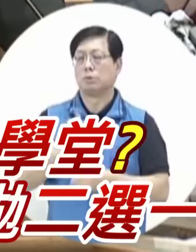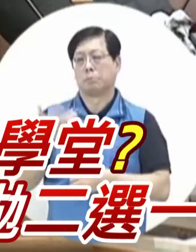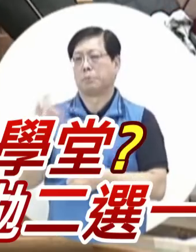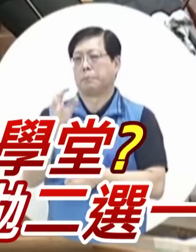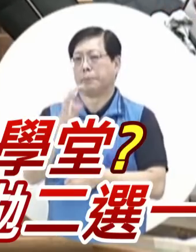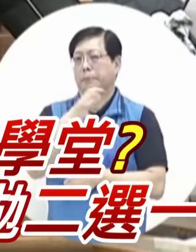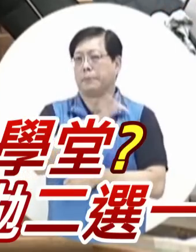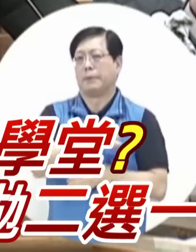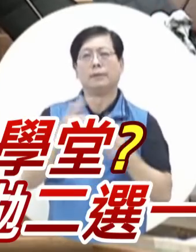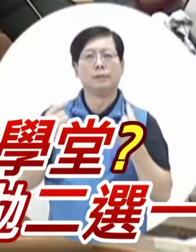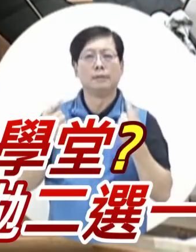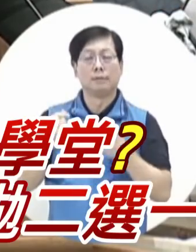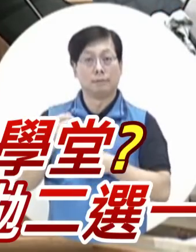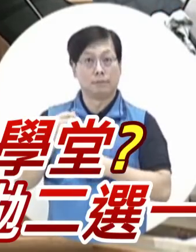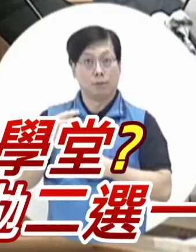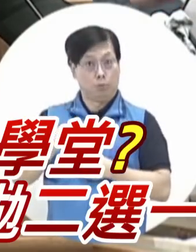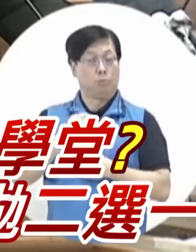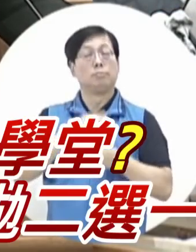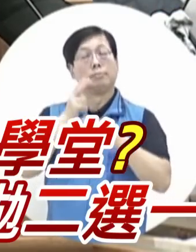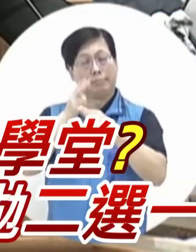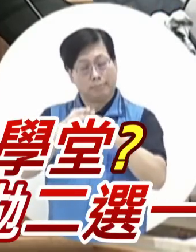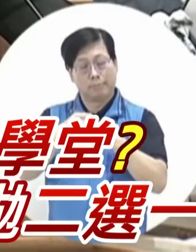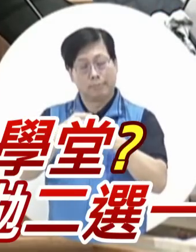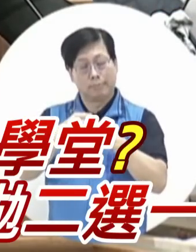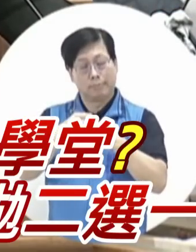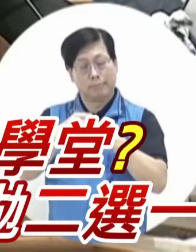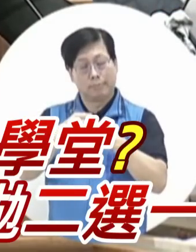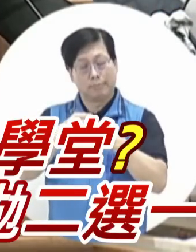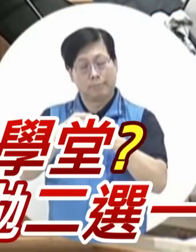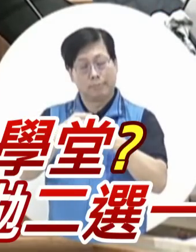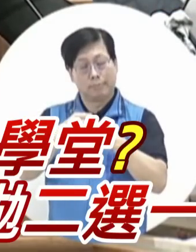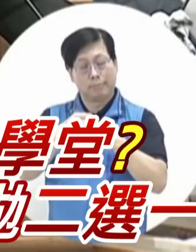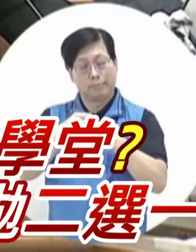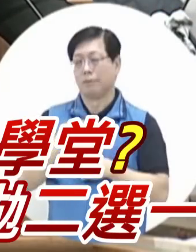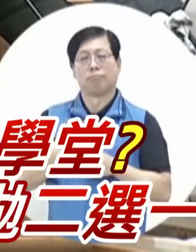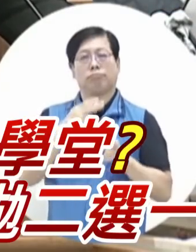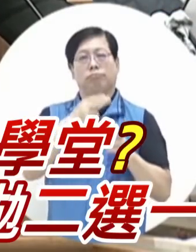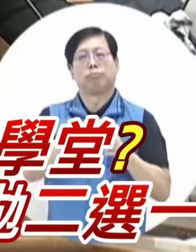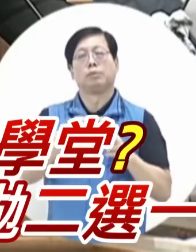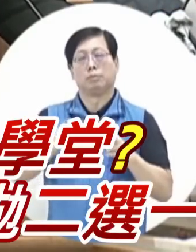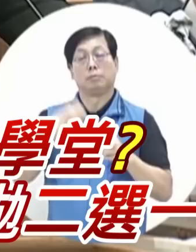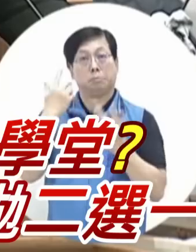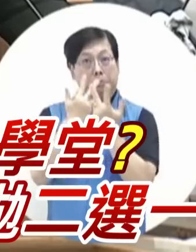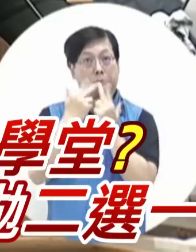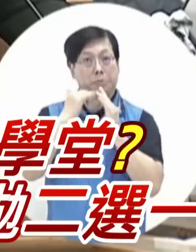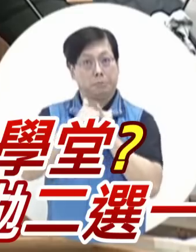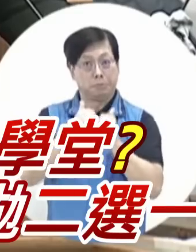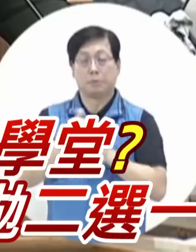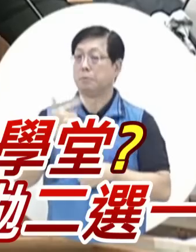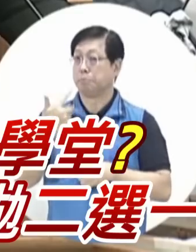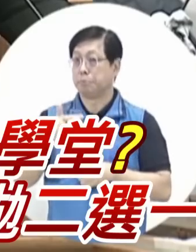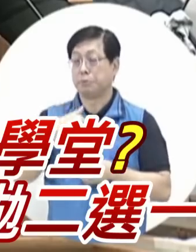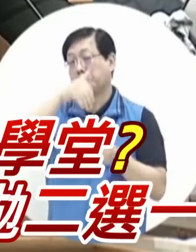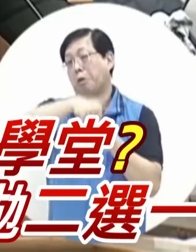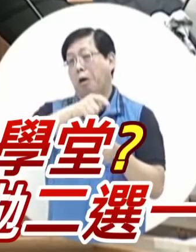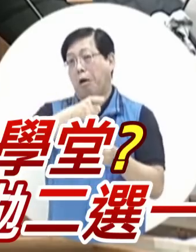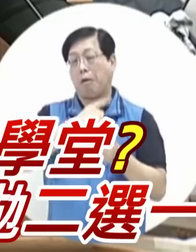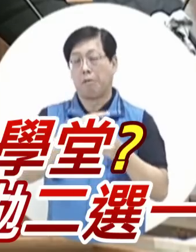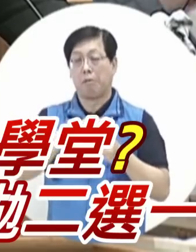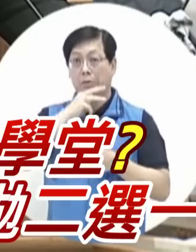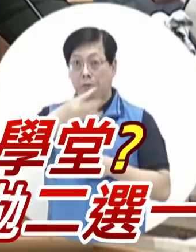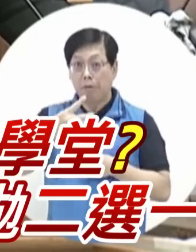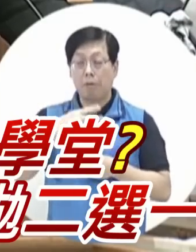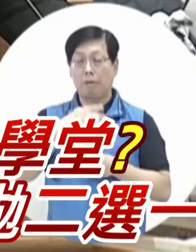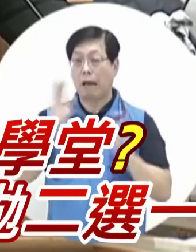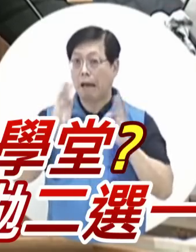复的句子。但是奶鱼相信您不是一个三岁的小孩，奶鱼也相信我们新北市民不是选一个三岁小孩当市